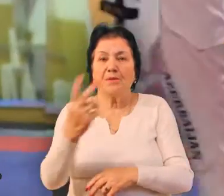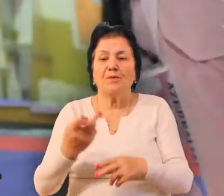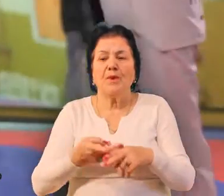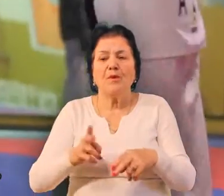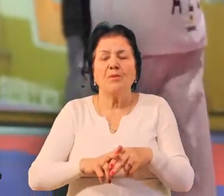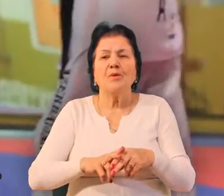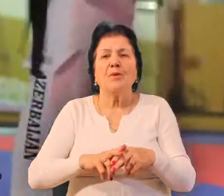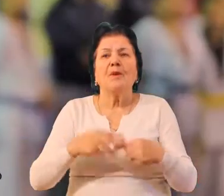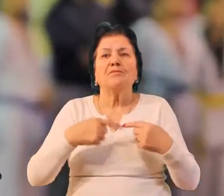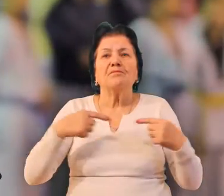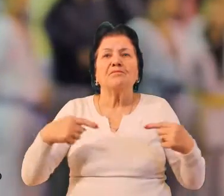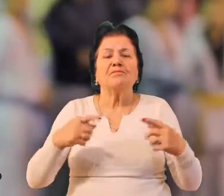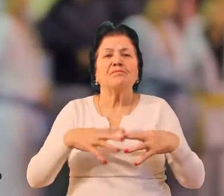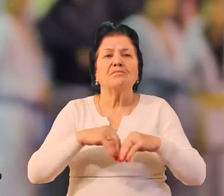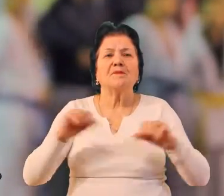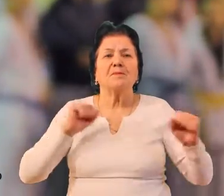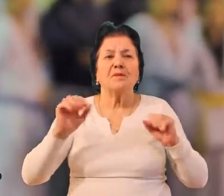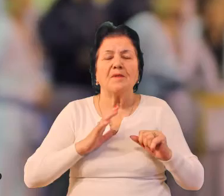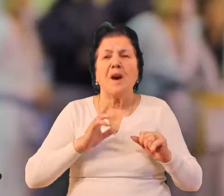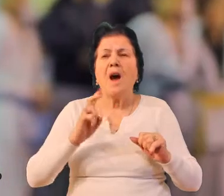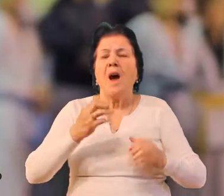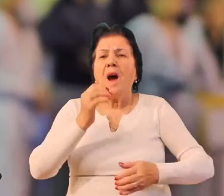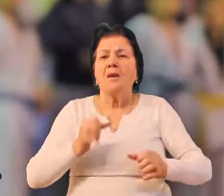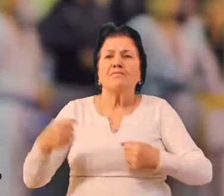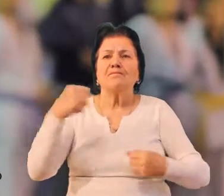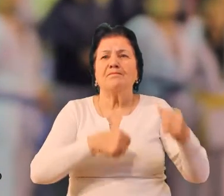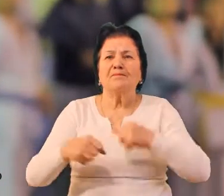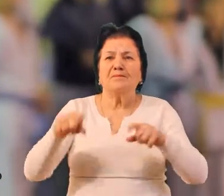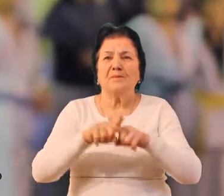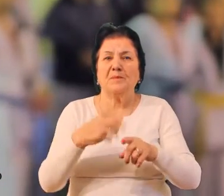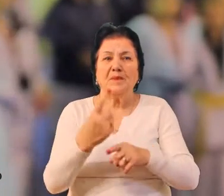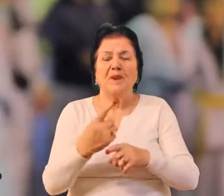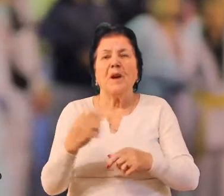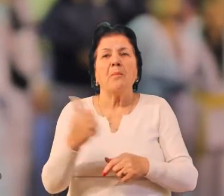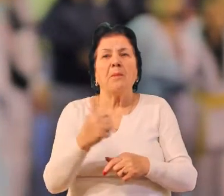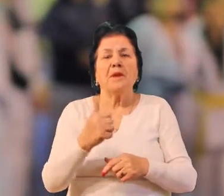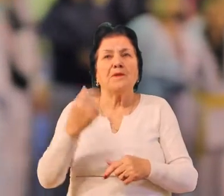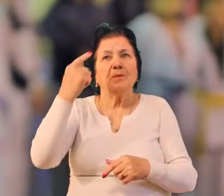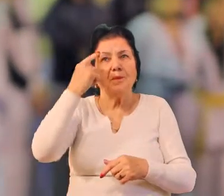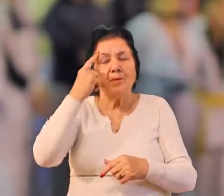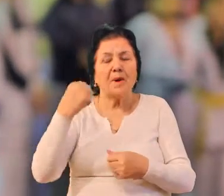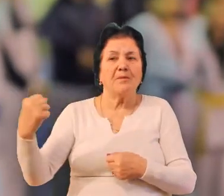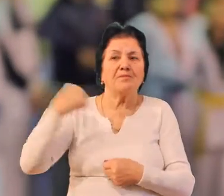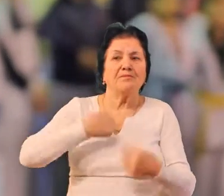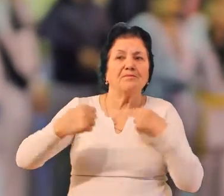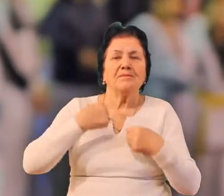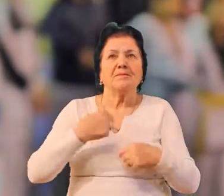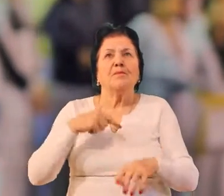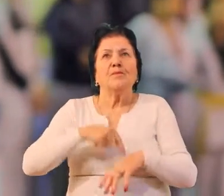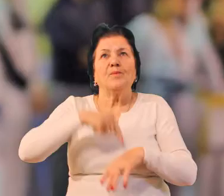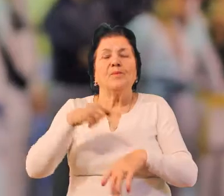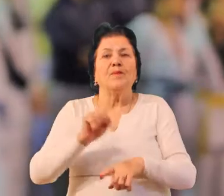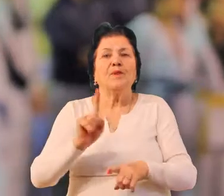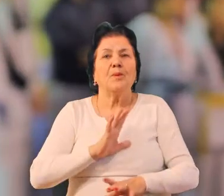dəfə zala daxil olanda mən gördüm ki, burada təpi yatmaq var, karate kimi bir şeydir. Düzdür, birinci qorxdum